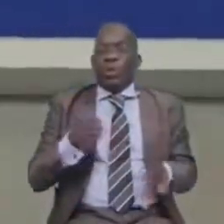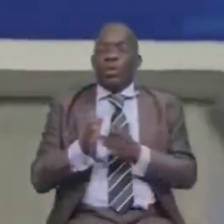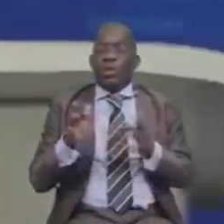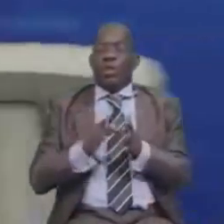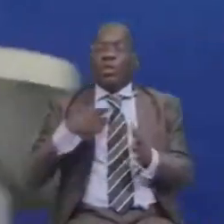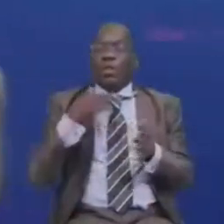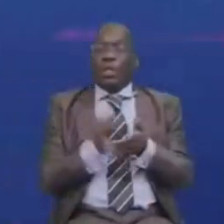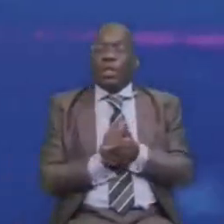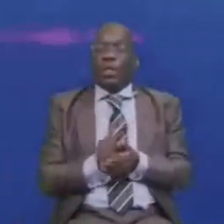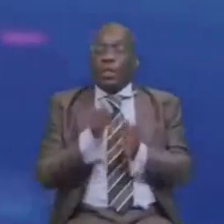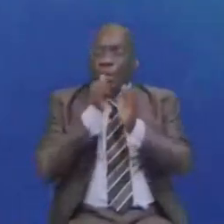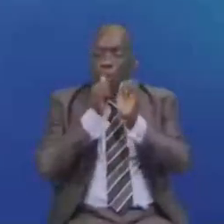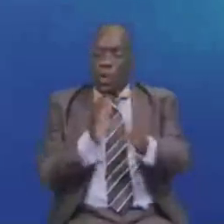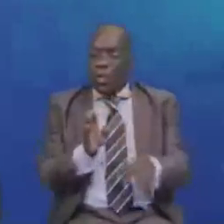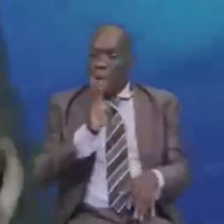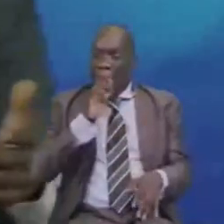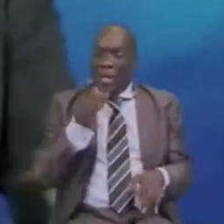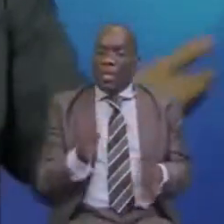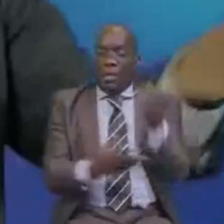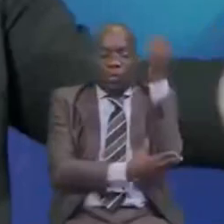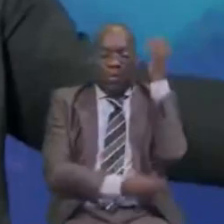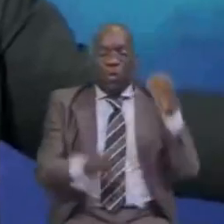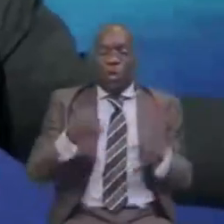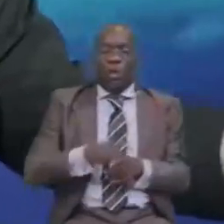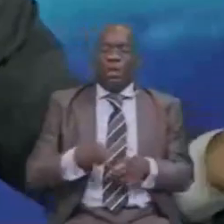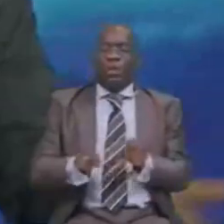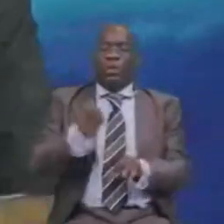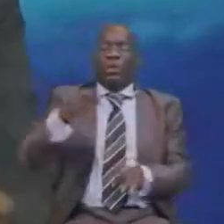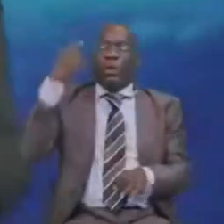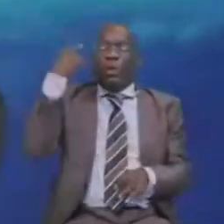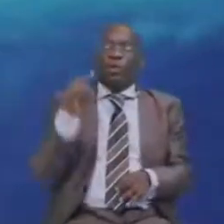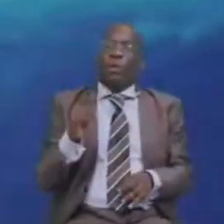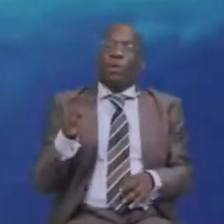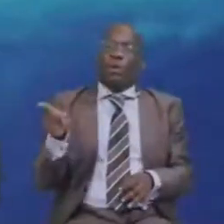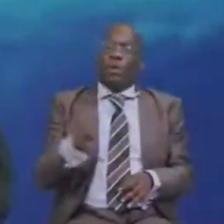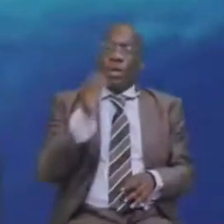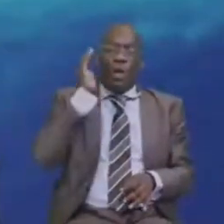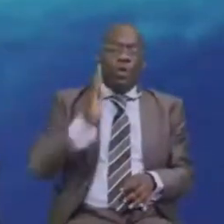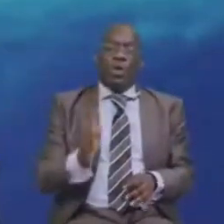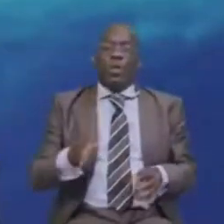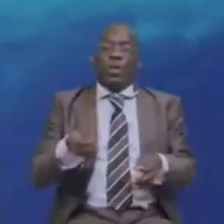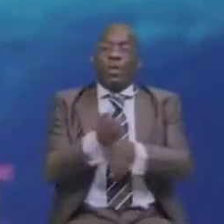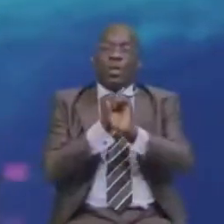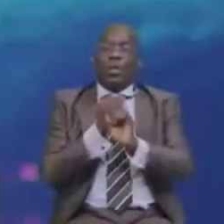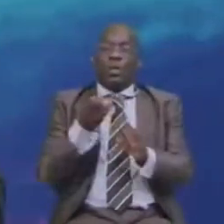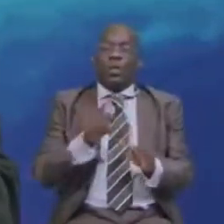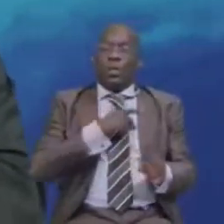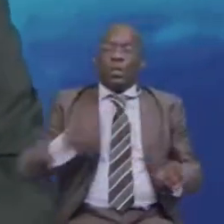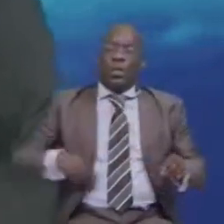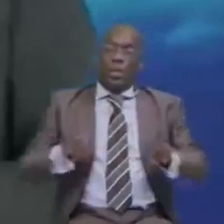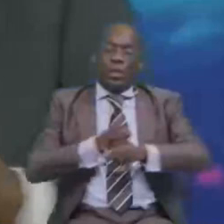heureux ceux qui ont le cœur, heureux les pauvres en esprit, car ils hériteront le royaume des